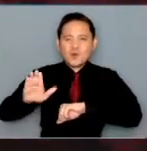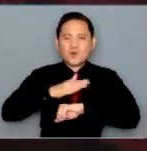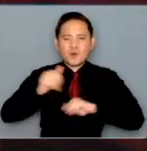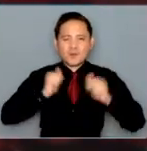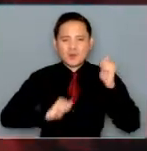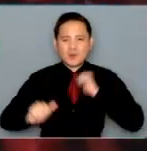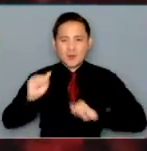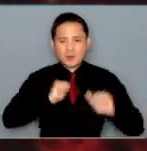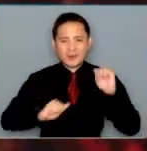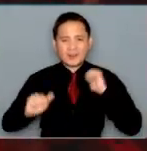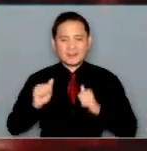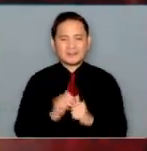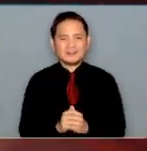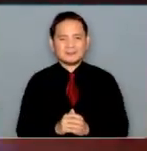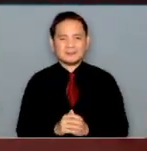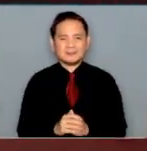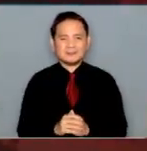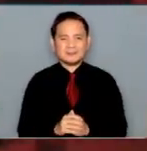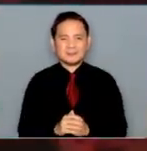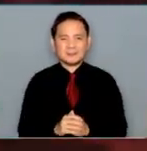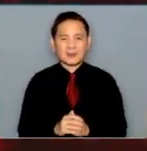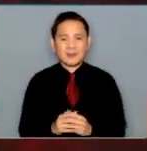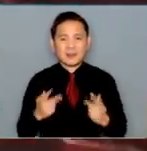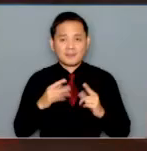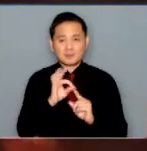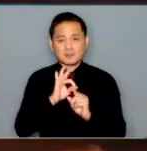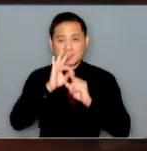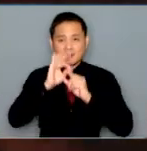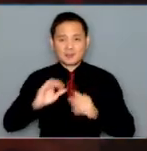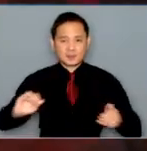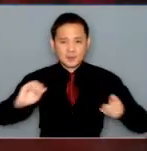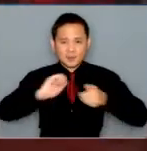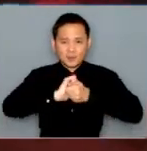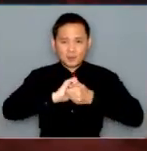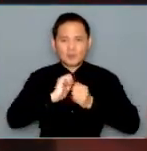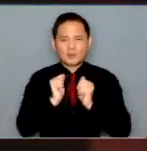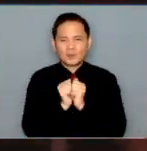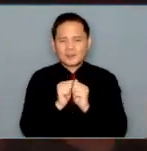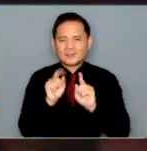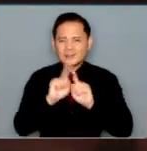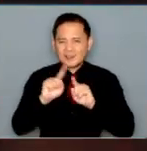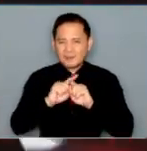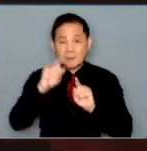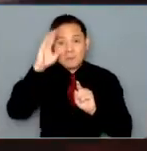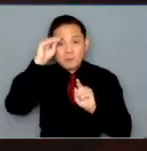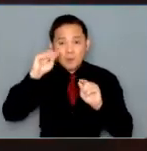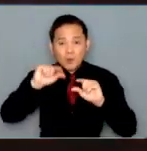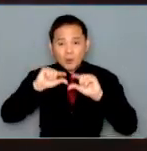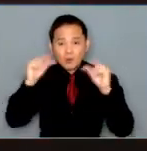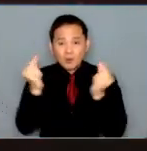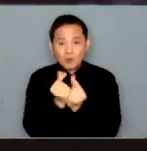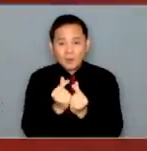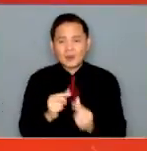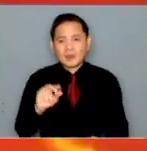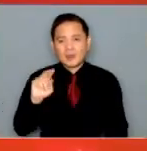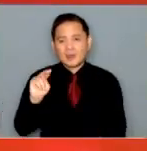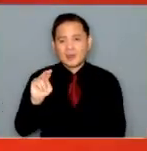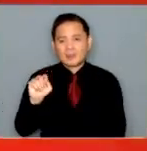iconic brand name. With special collab pa yan sa multinational boy group na NT.